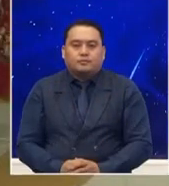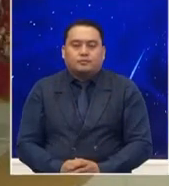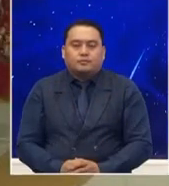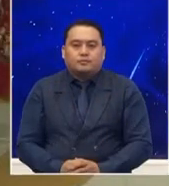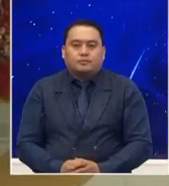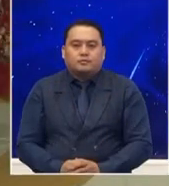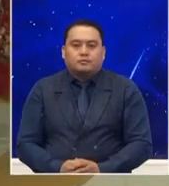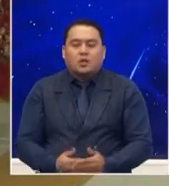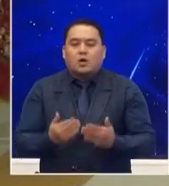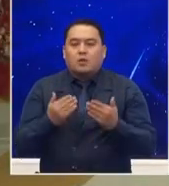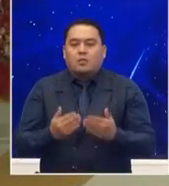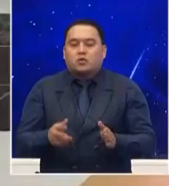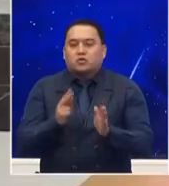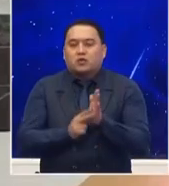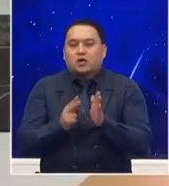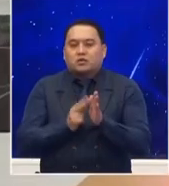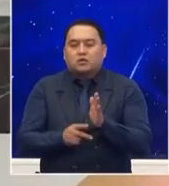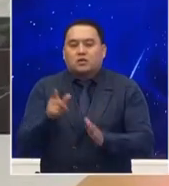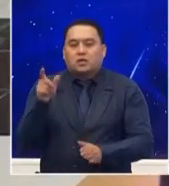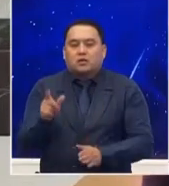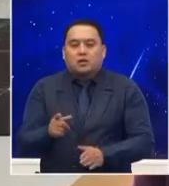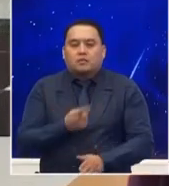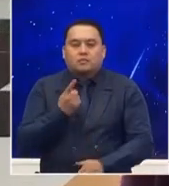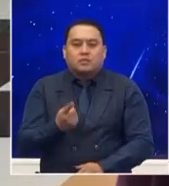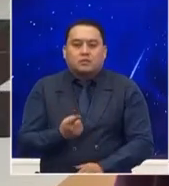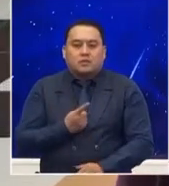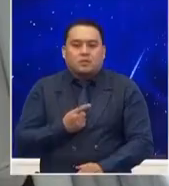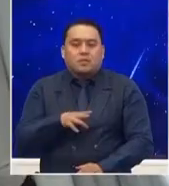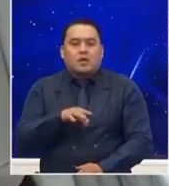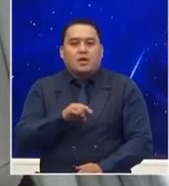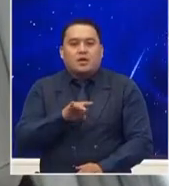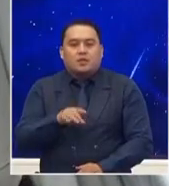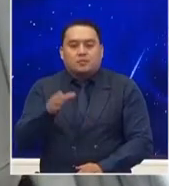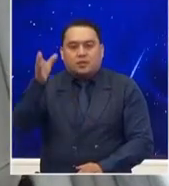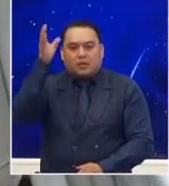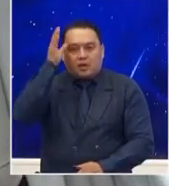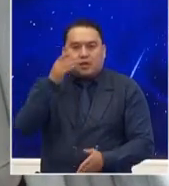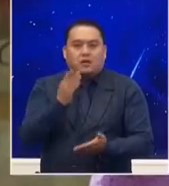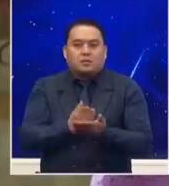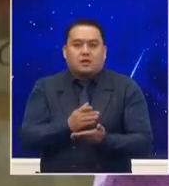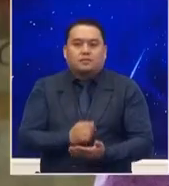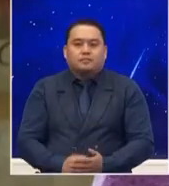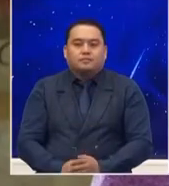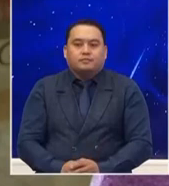Бүгінде бірлестік құрамында 80-нен аса шебер бар. Қатарында мейірім мүгедектер қоғамының дарынды азаматтары бар.